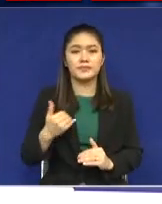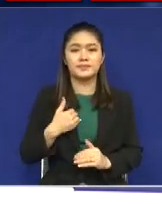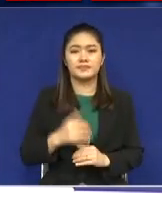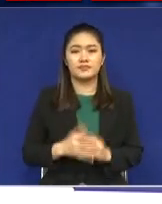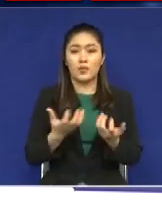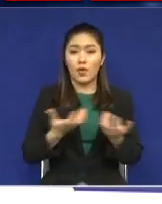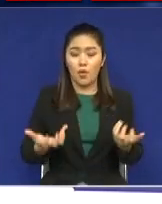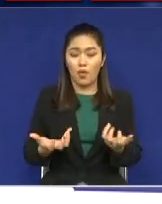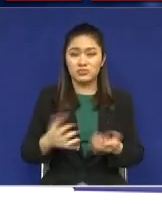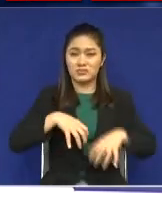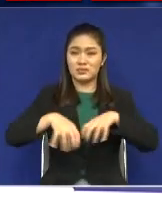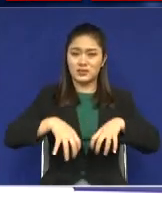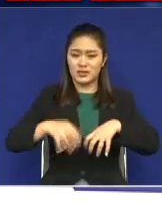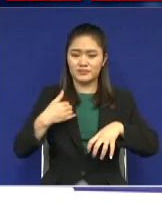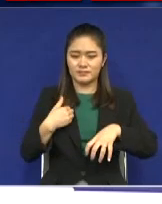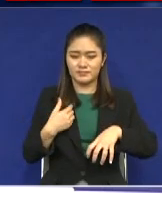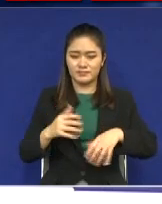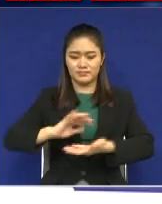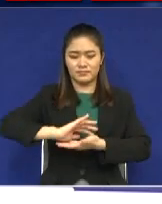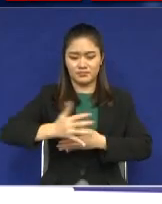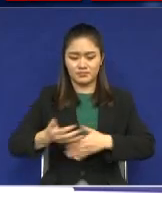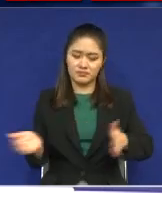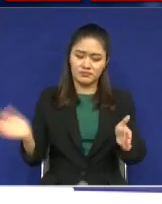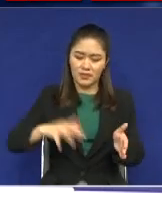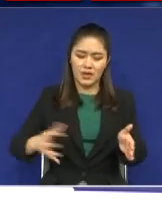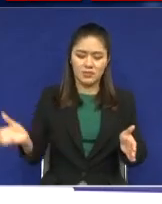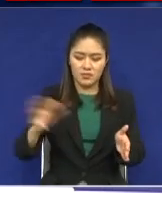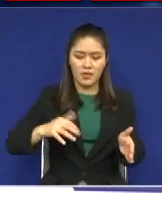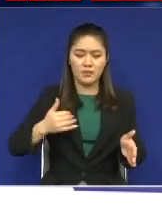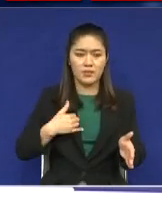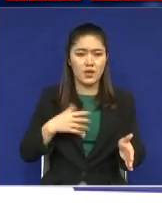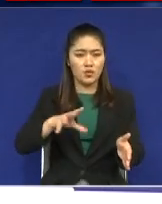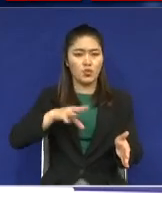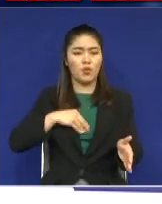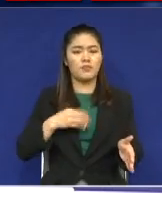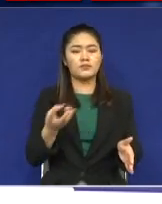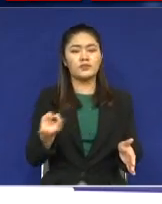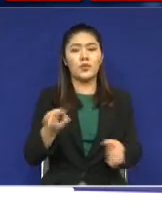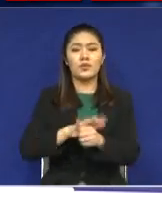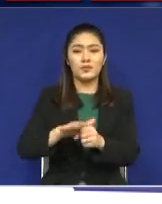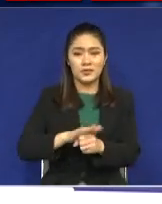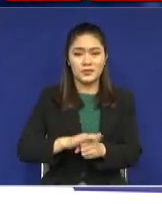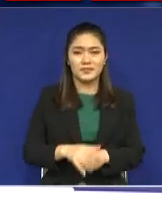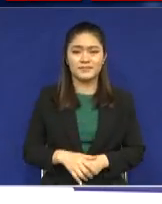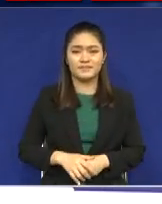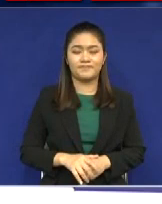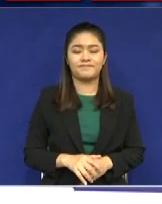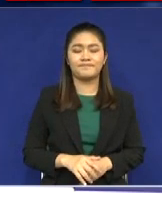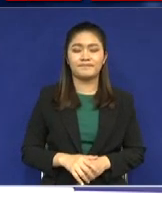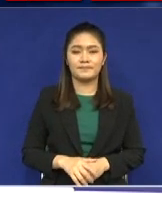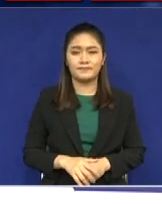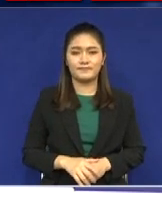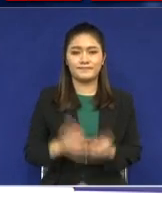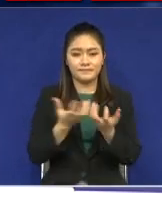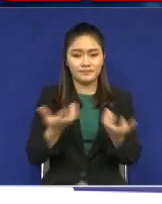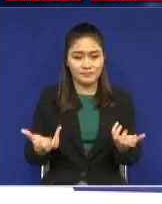ของที่เราเขาจะจัดแพ็คใส่กล่องแล้วก็ส่งมาให้เราเนี่ยจะปนเปื้อนเชื้อก็จะไม่สูงมากแล้วนะครับคราวนี้ของ